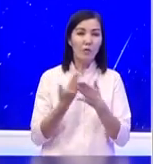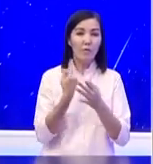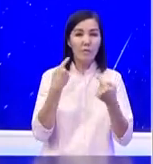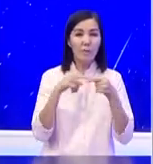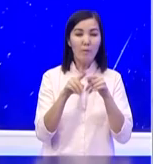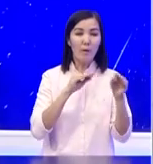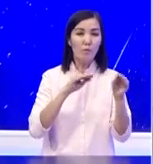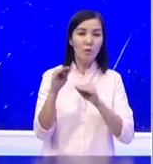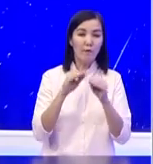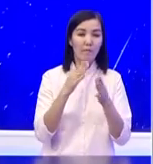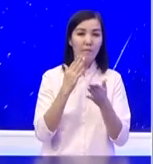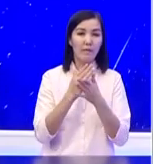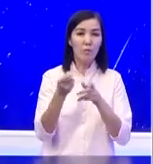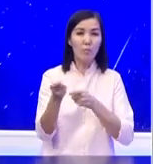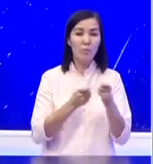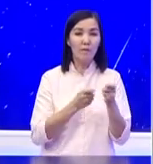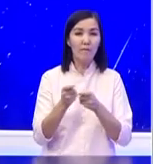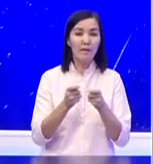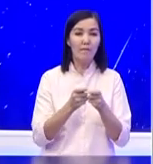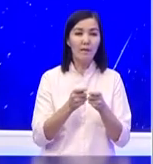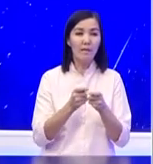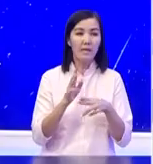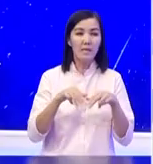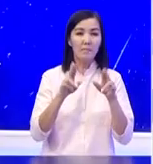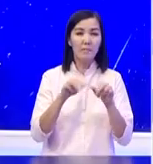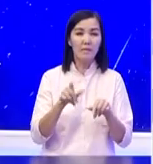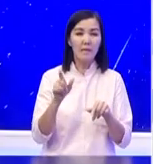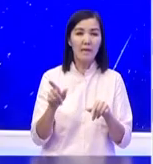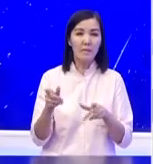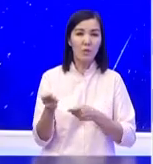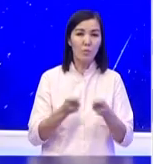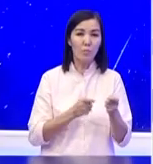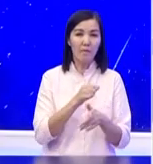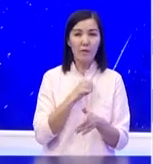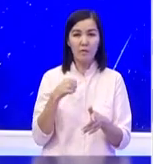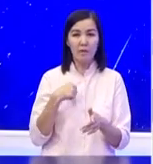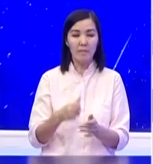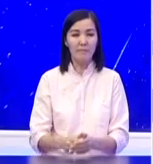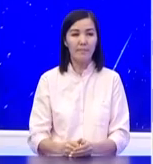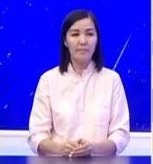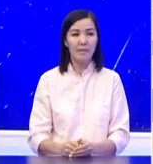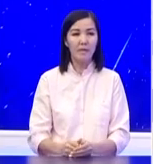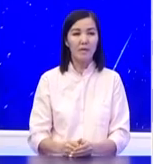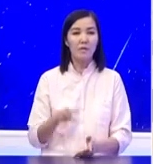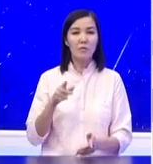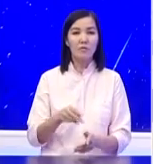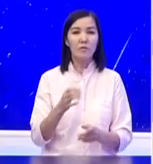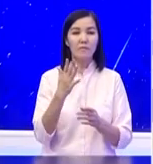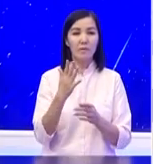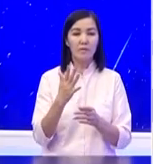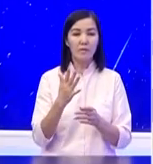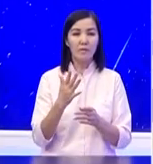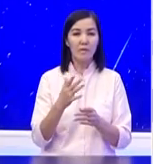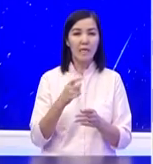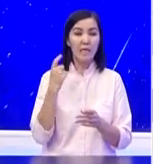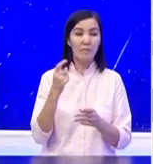распылительным оборудованием, а управляют ей квалифицированные специалисты. С 2001 года нашей специализацией является выполнение